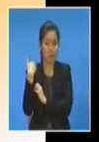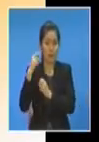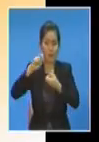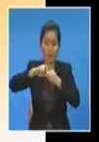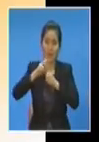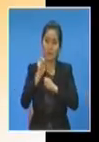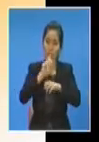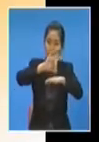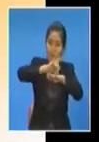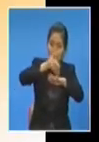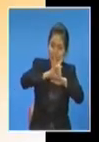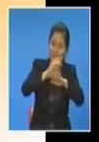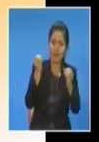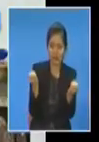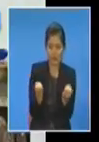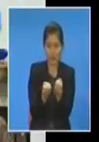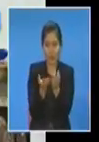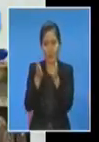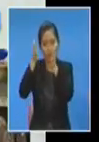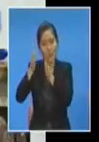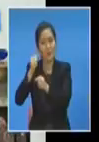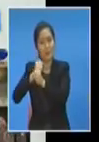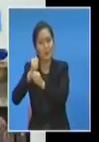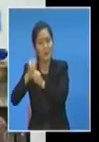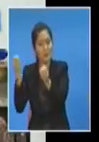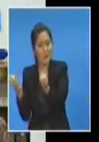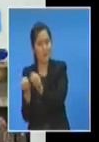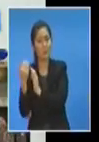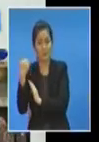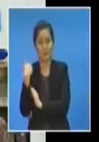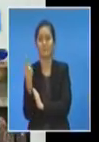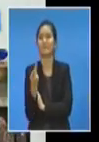มชาติหรือภัยที่มนุษย์สร้างขึ้น